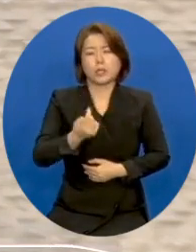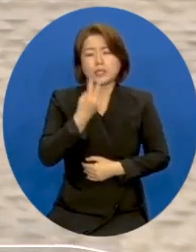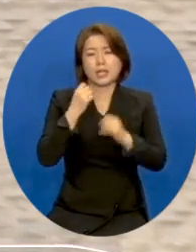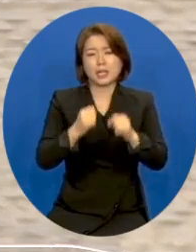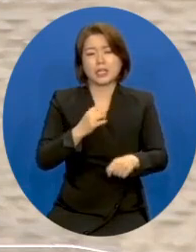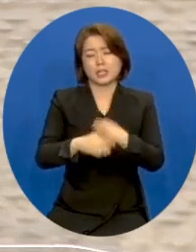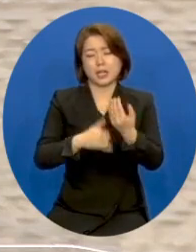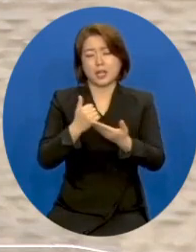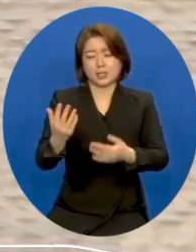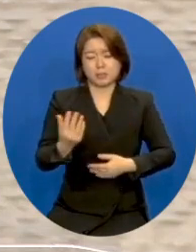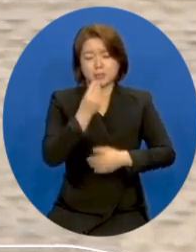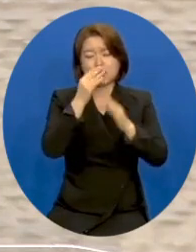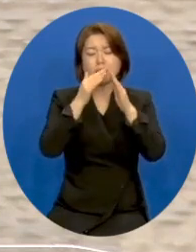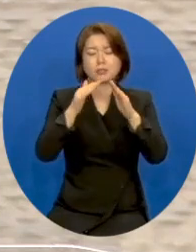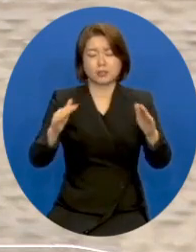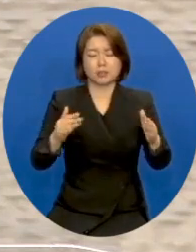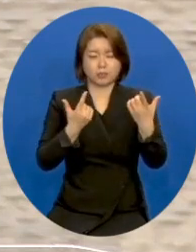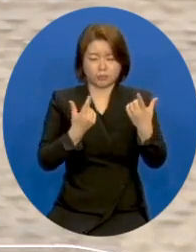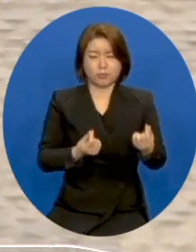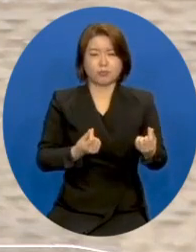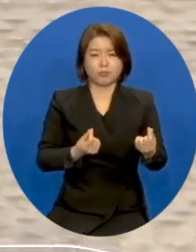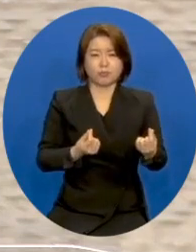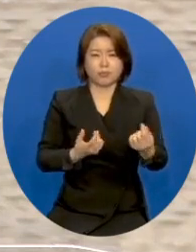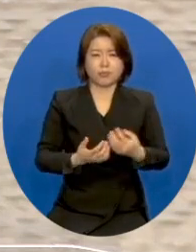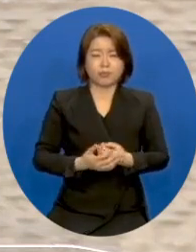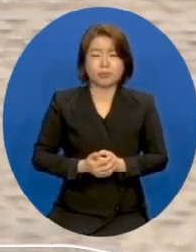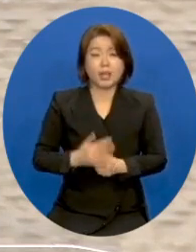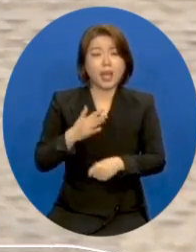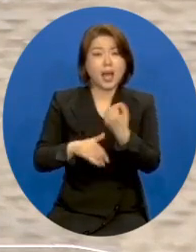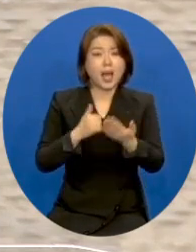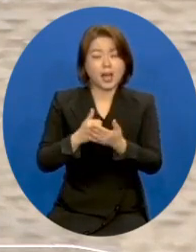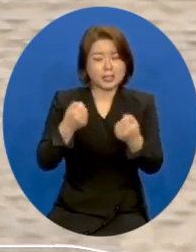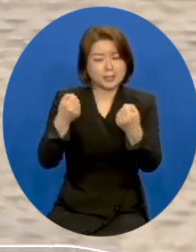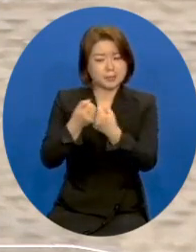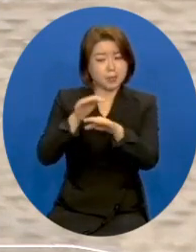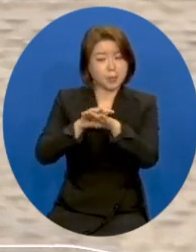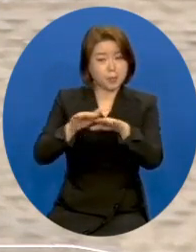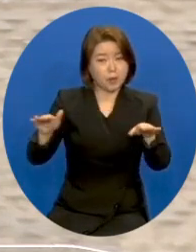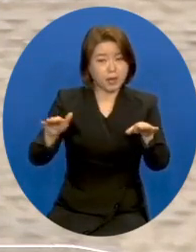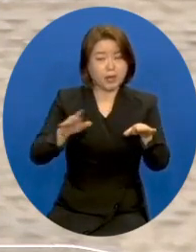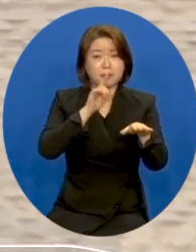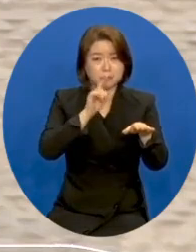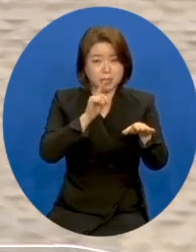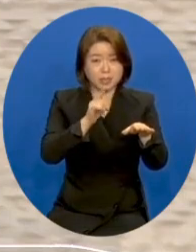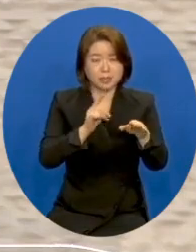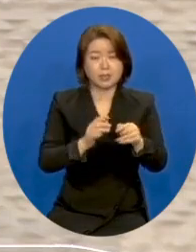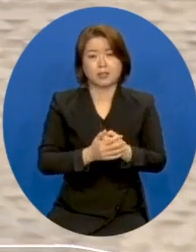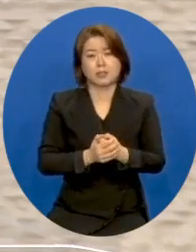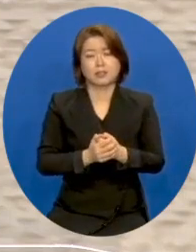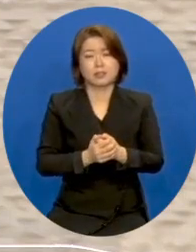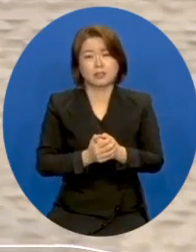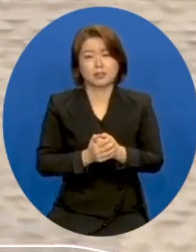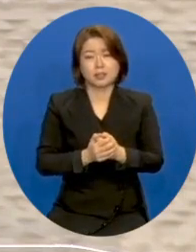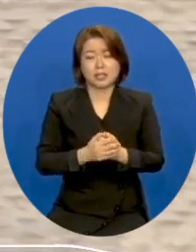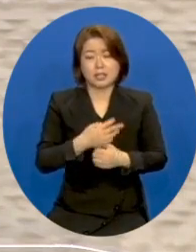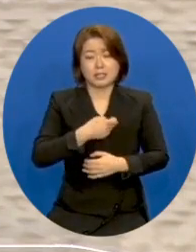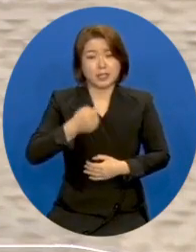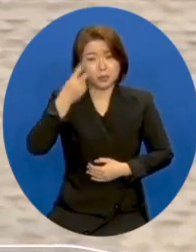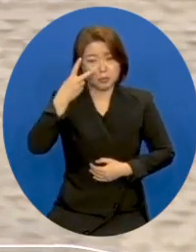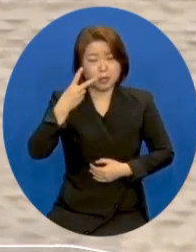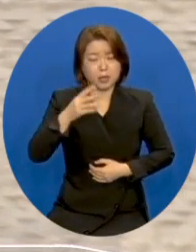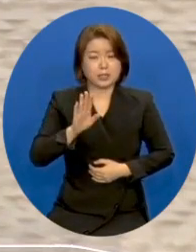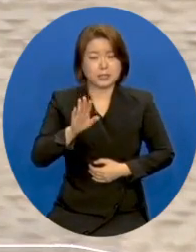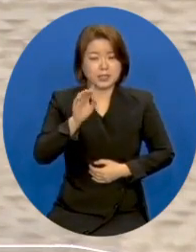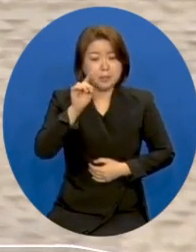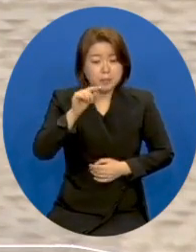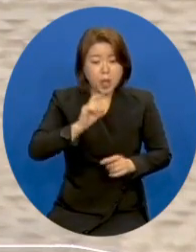하나님의 성전입니다. 하나님과 화해하였다는 말을 사도 바울은 이제 한 걸음